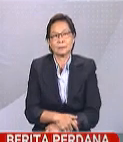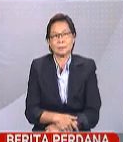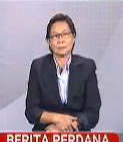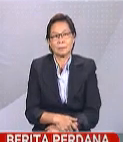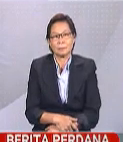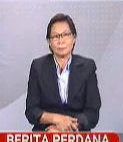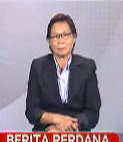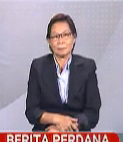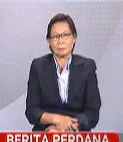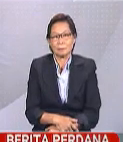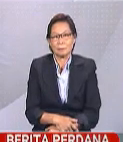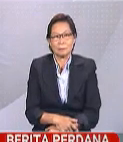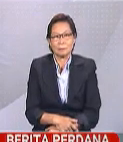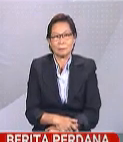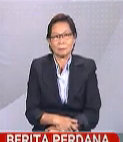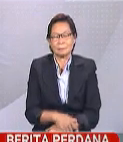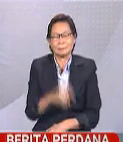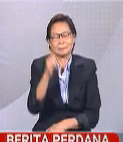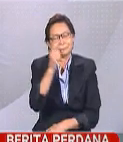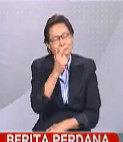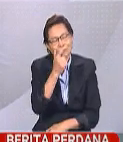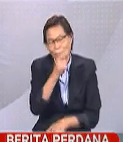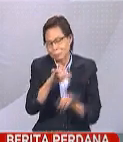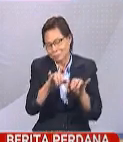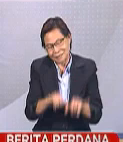Sebab perih tak sedar duduk sini.